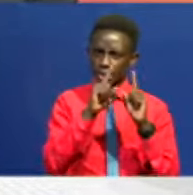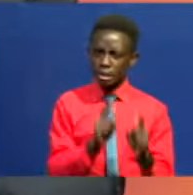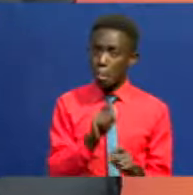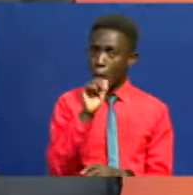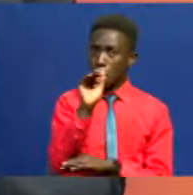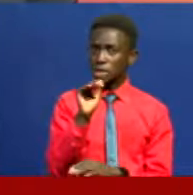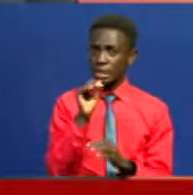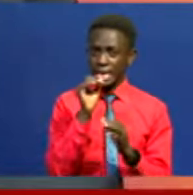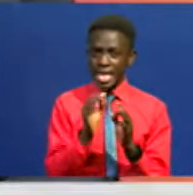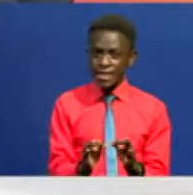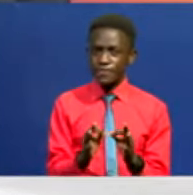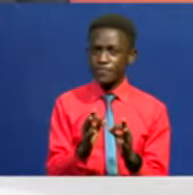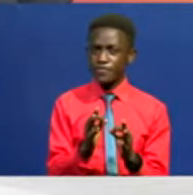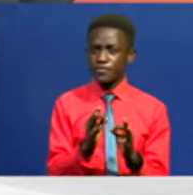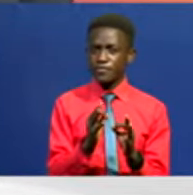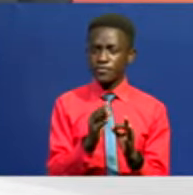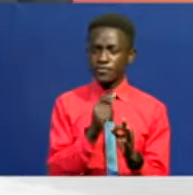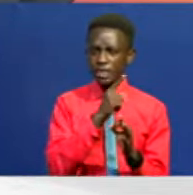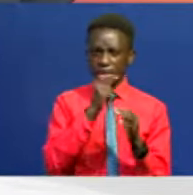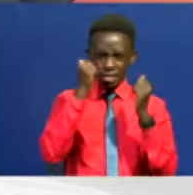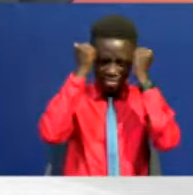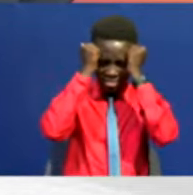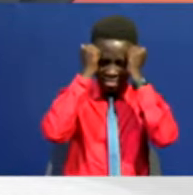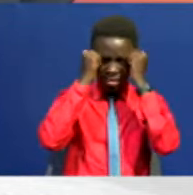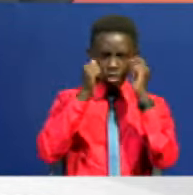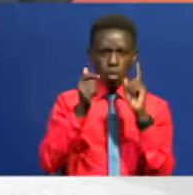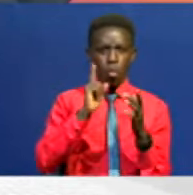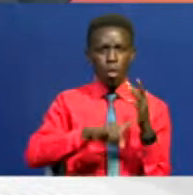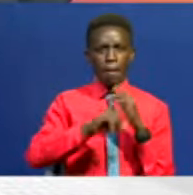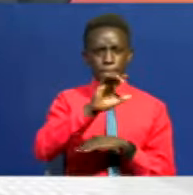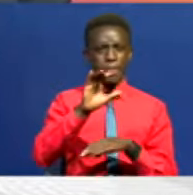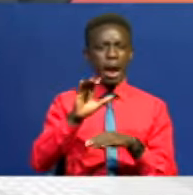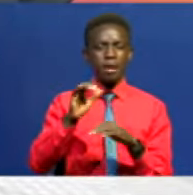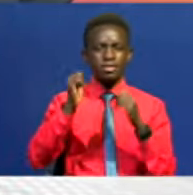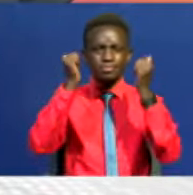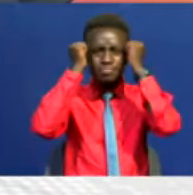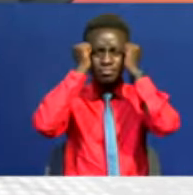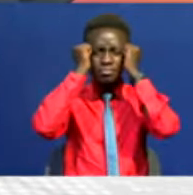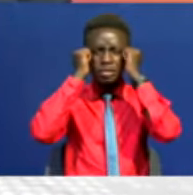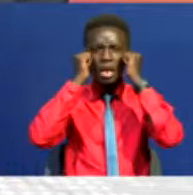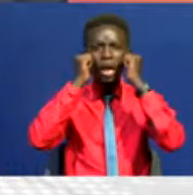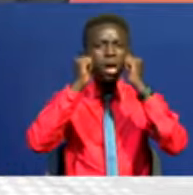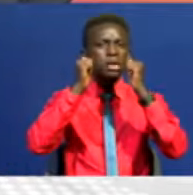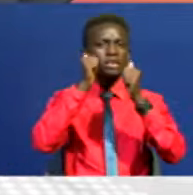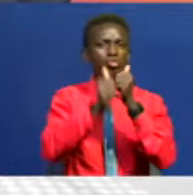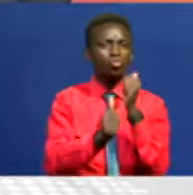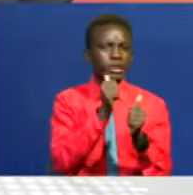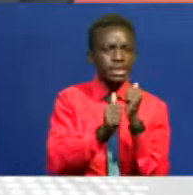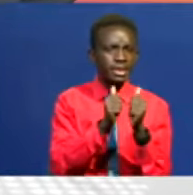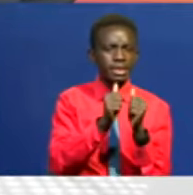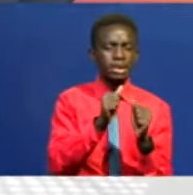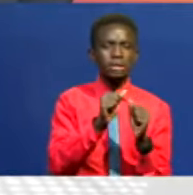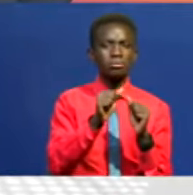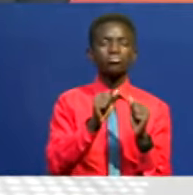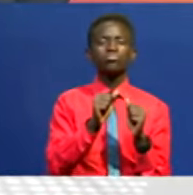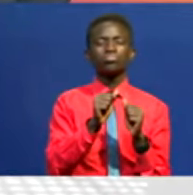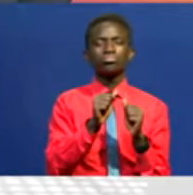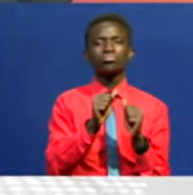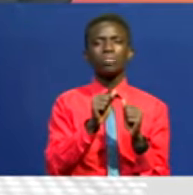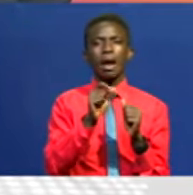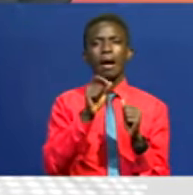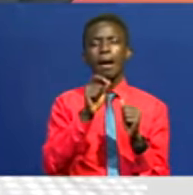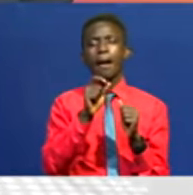maybe timisha hiyo kosi wanafanya. Ni muhimu zaidi sababu bila mtihani there will be no